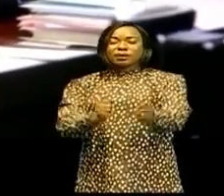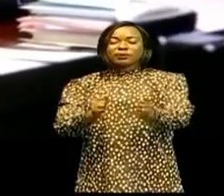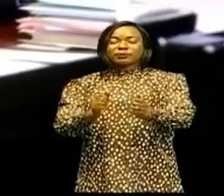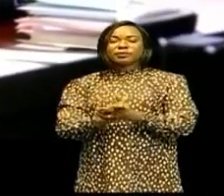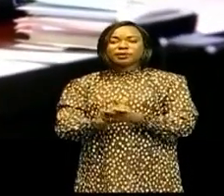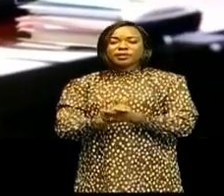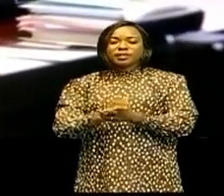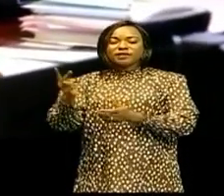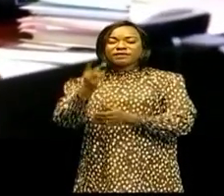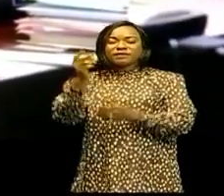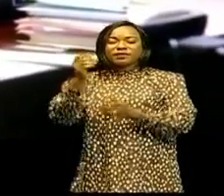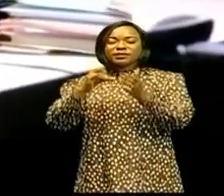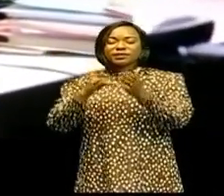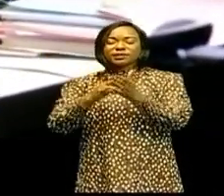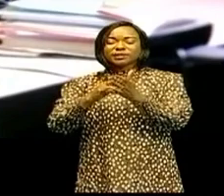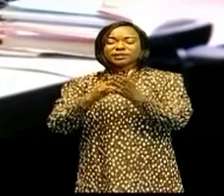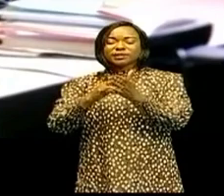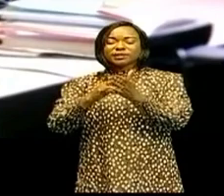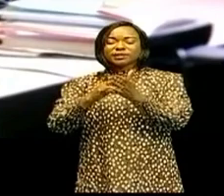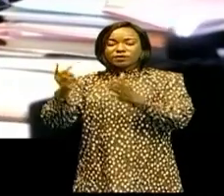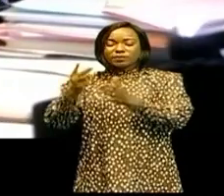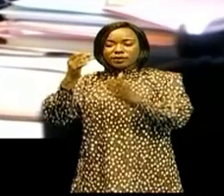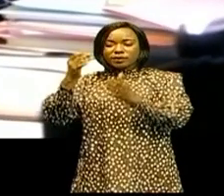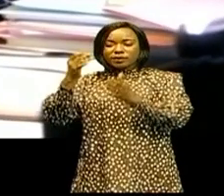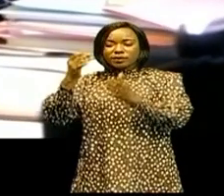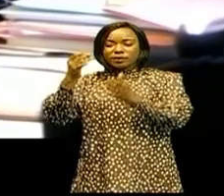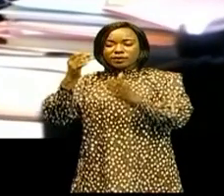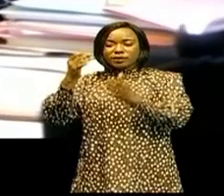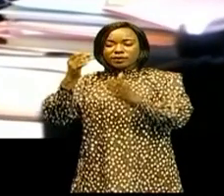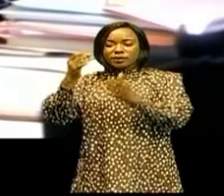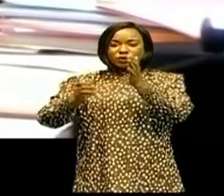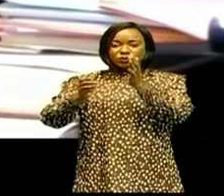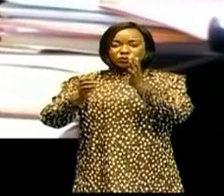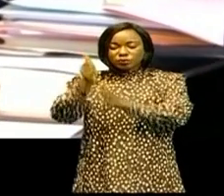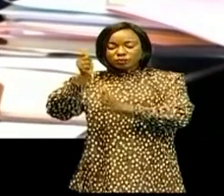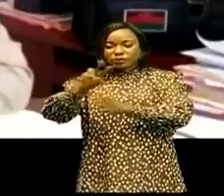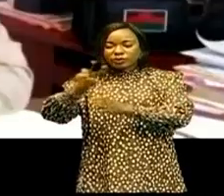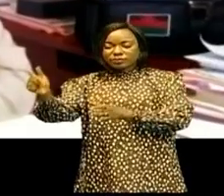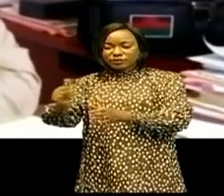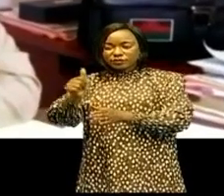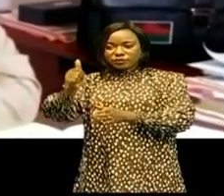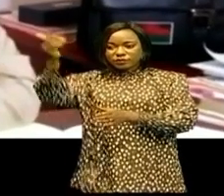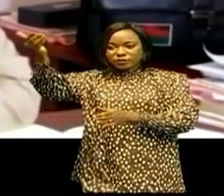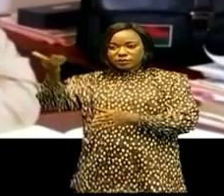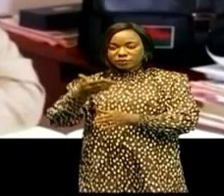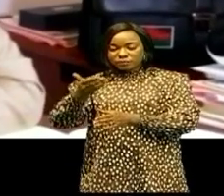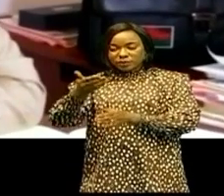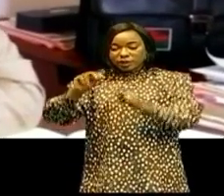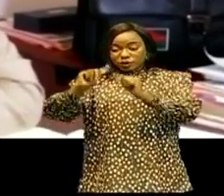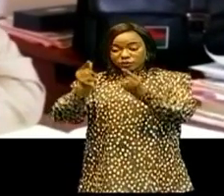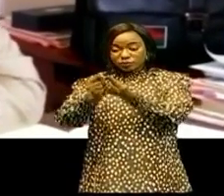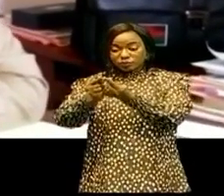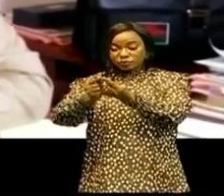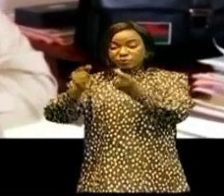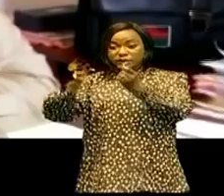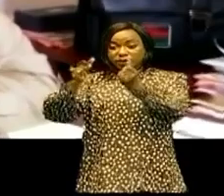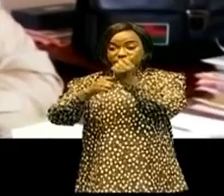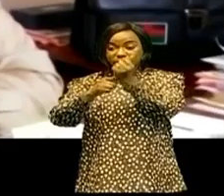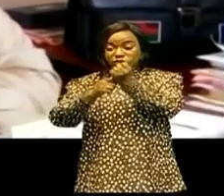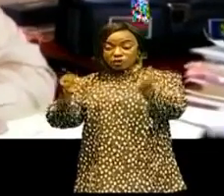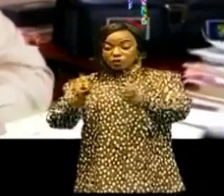Du 27 au 29 octobre 2021, Kinshasa a accueilli une délégation angolaise de plus de 100